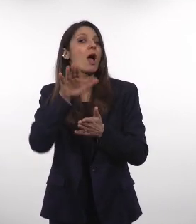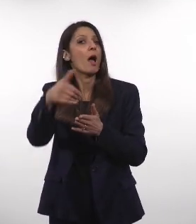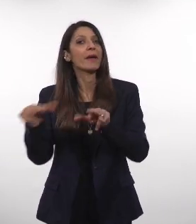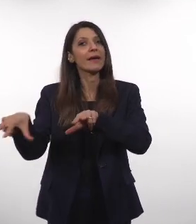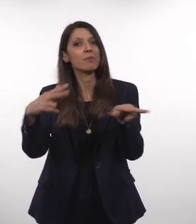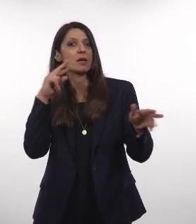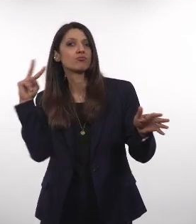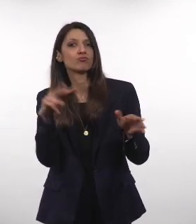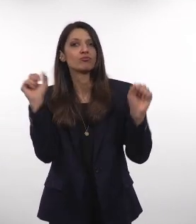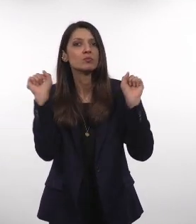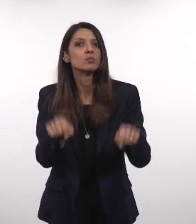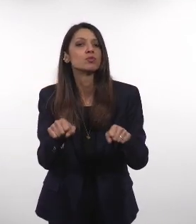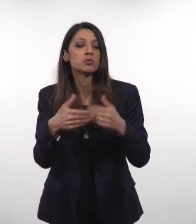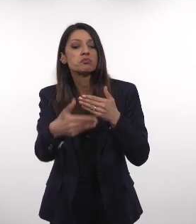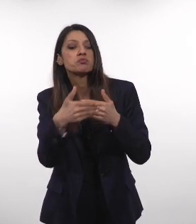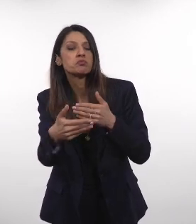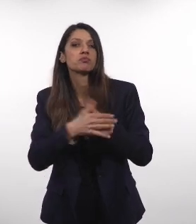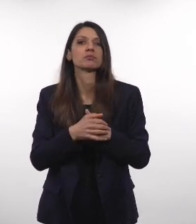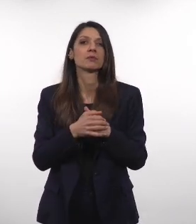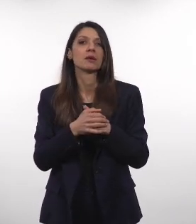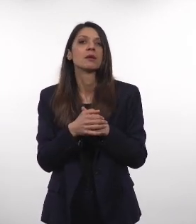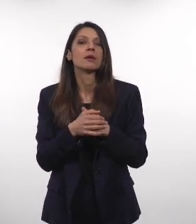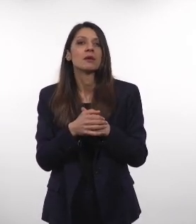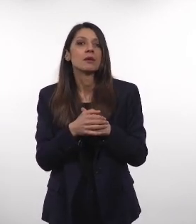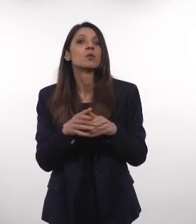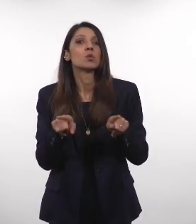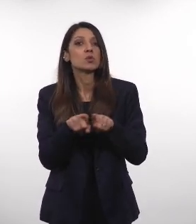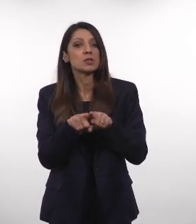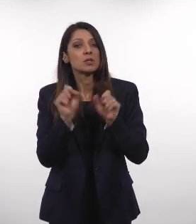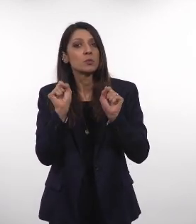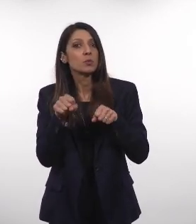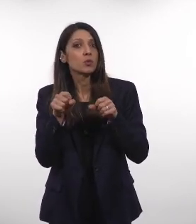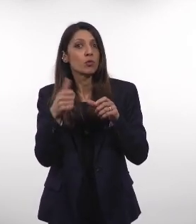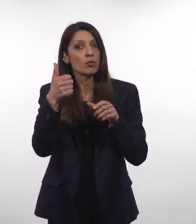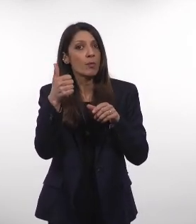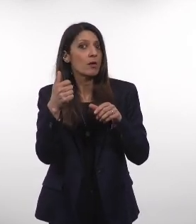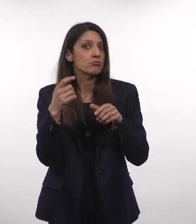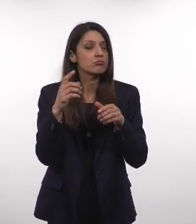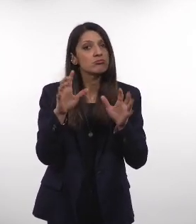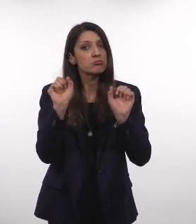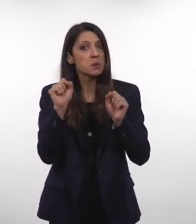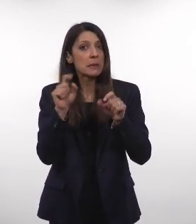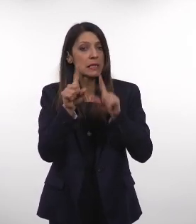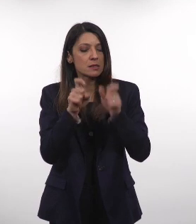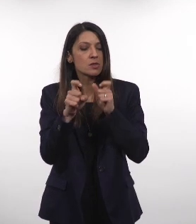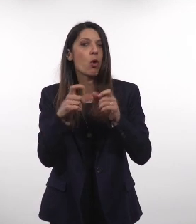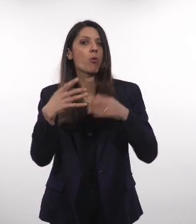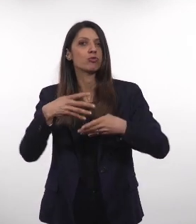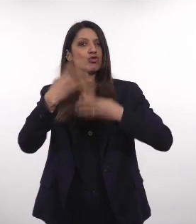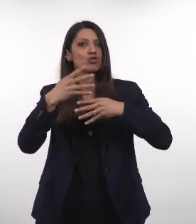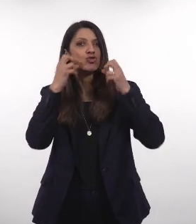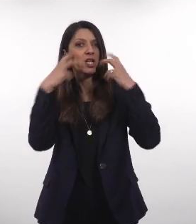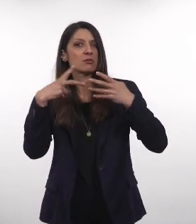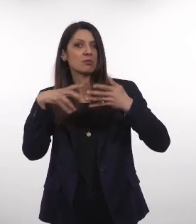replay dans quelques jours. Et vous pouvez poser vos questions par écrit tout au long de ce webinaire.